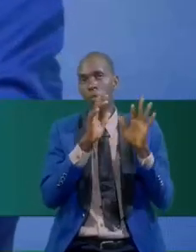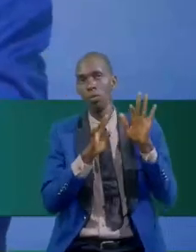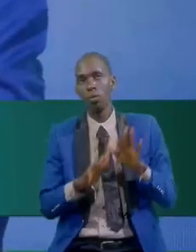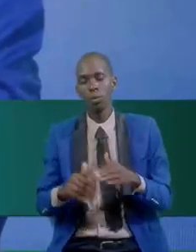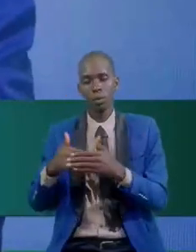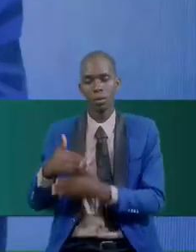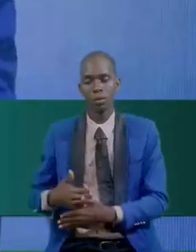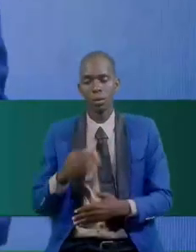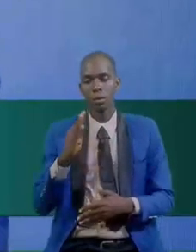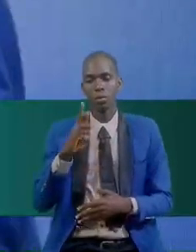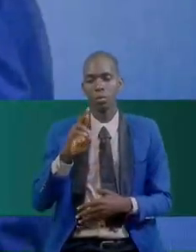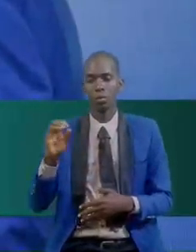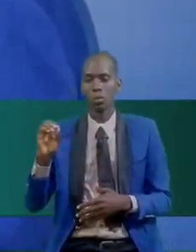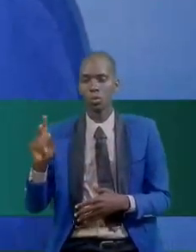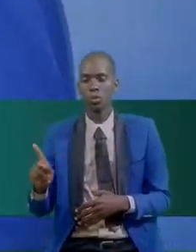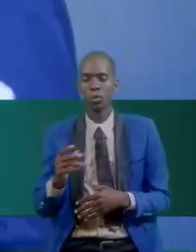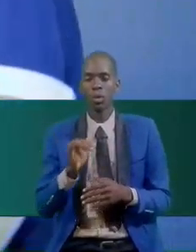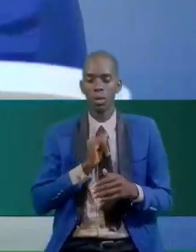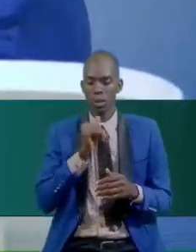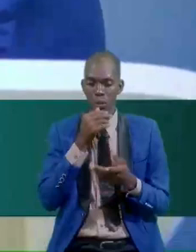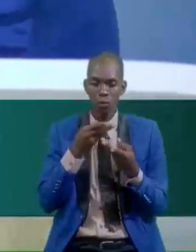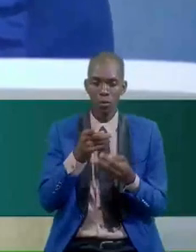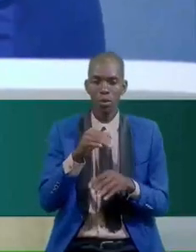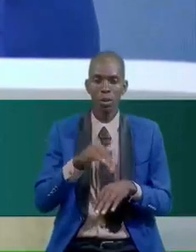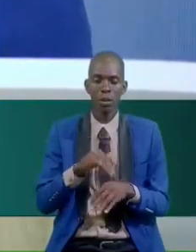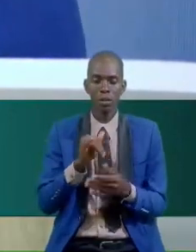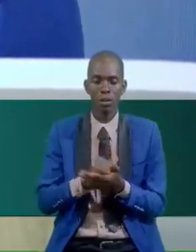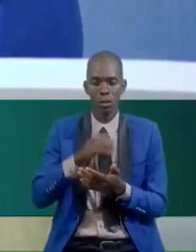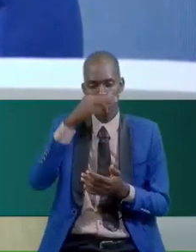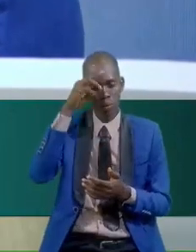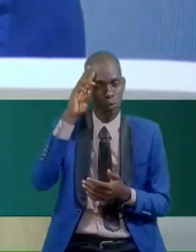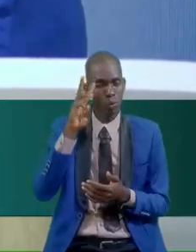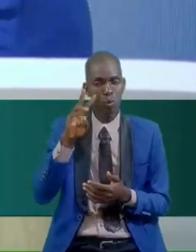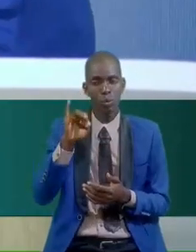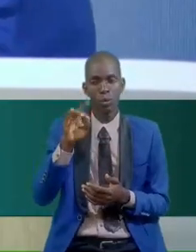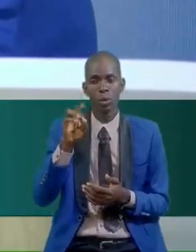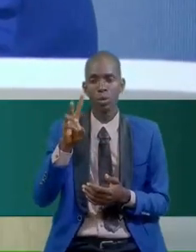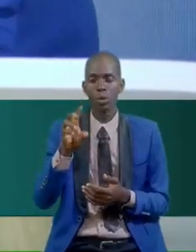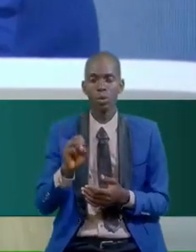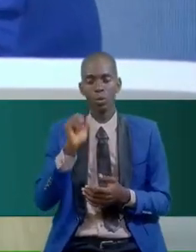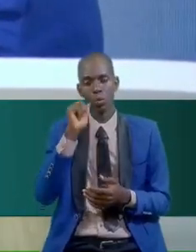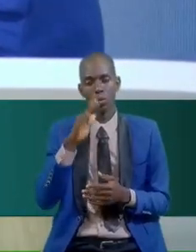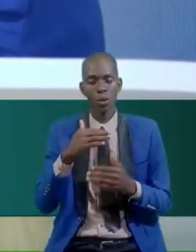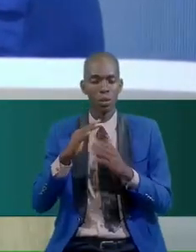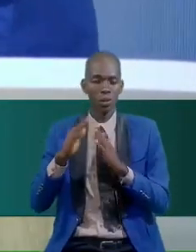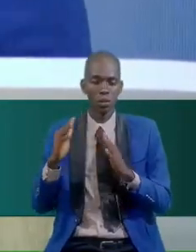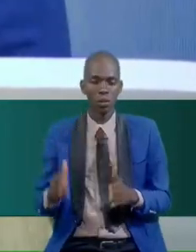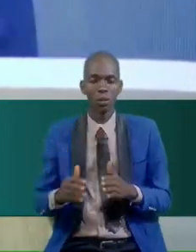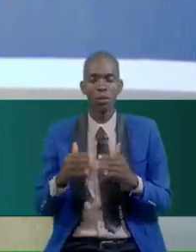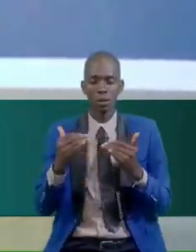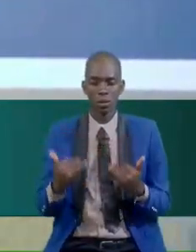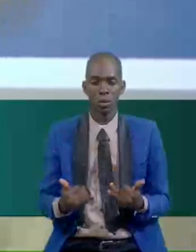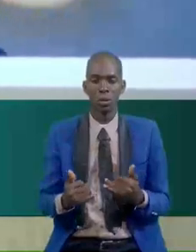veuve. Maintenant, il est temps maintenant de sortir de la préparation